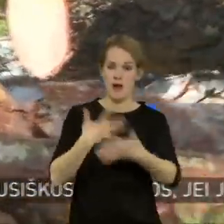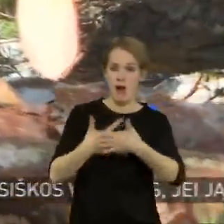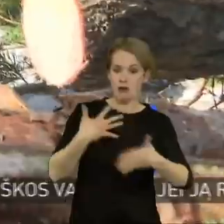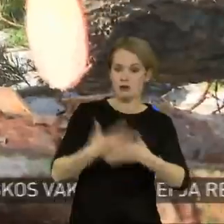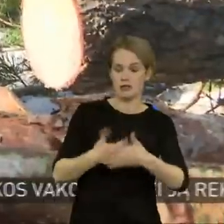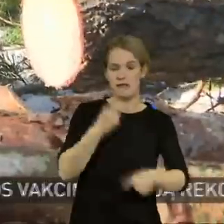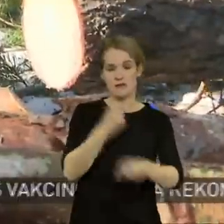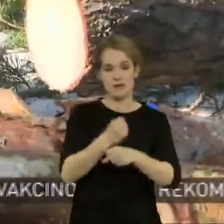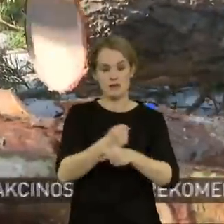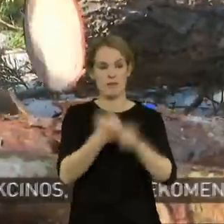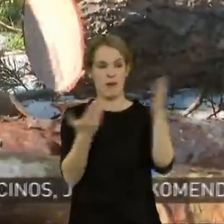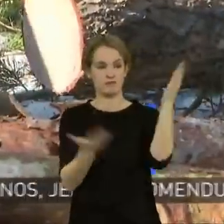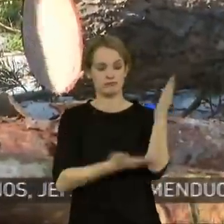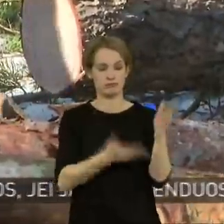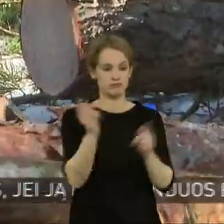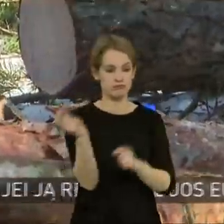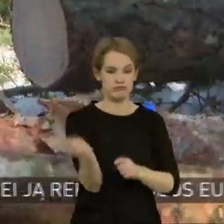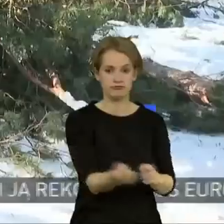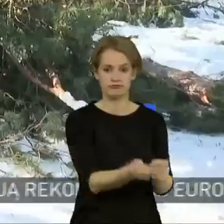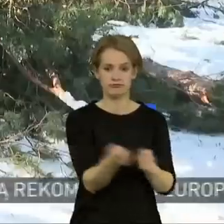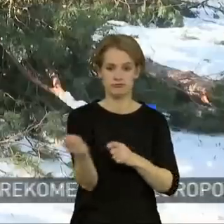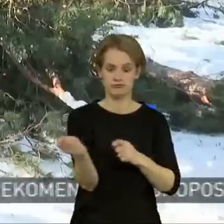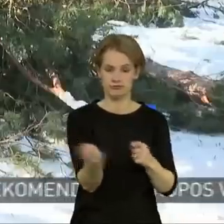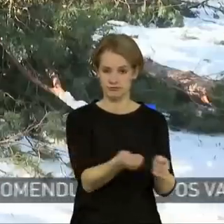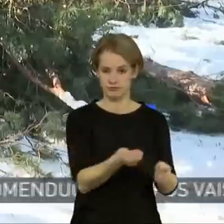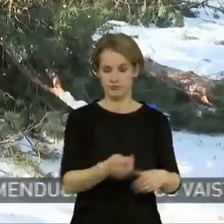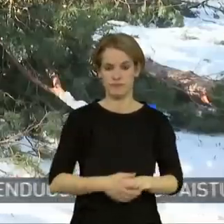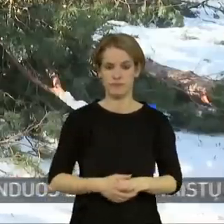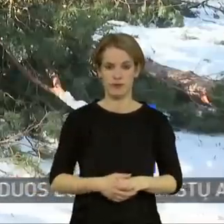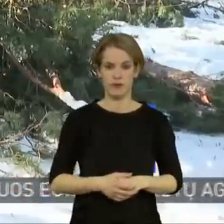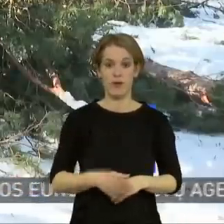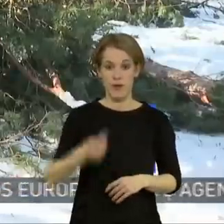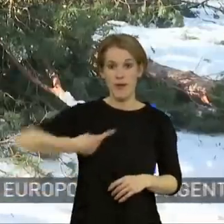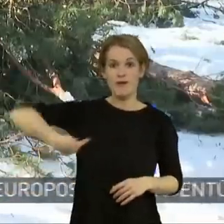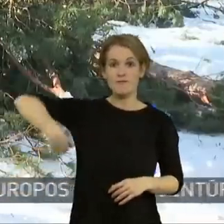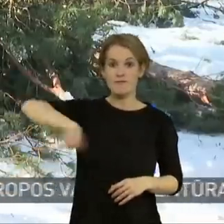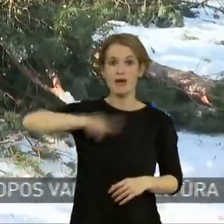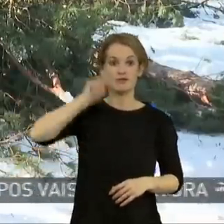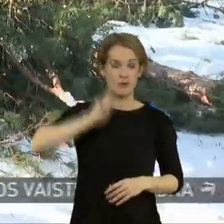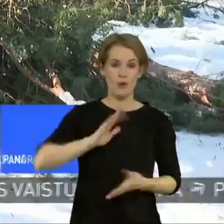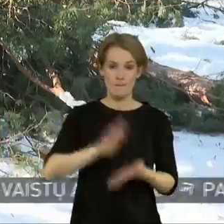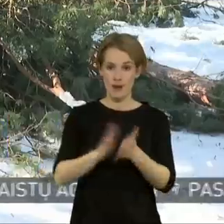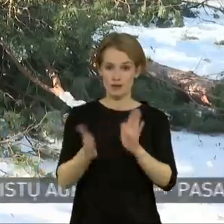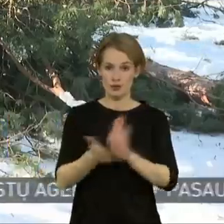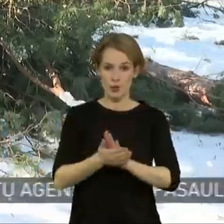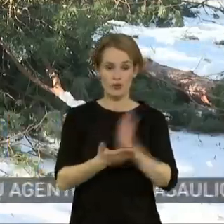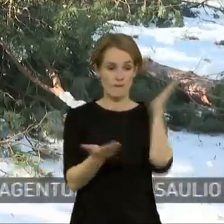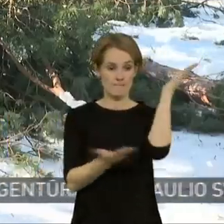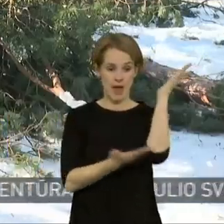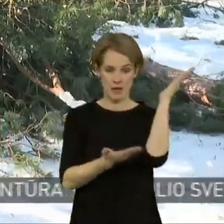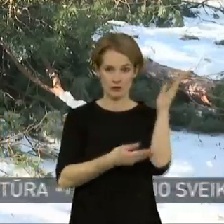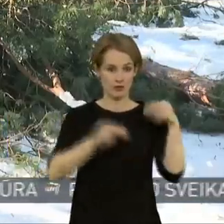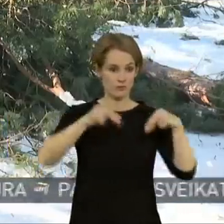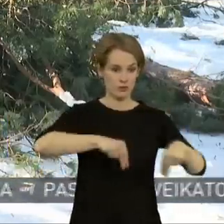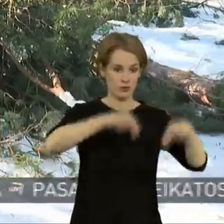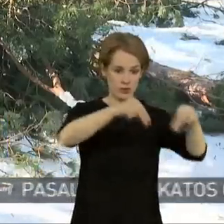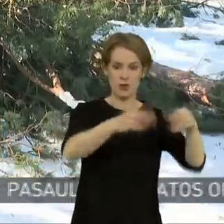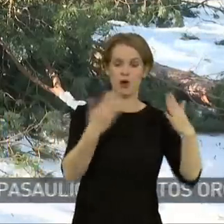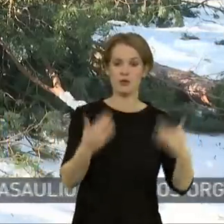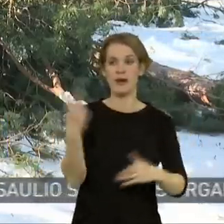skubiau pašalinti sniegolaužas. Mes jau norėtumėm ruošti sodinimam, o čia dar reikės kokias porą savaičių